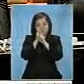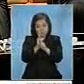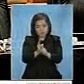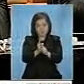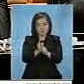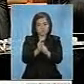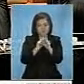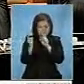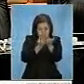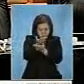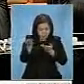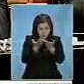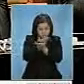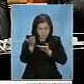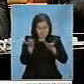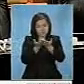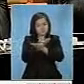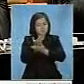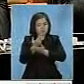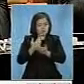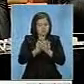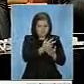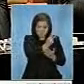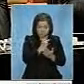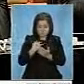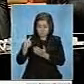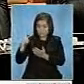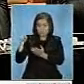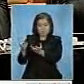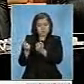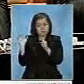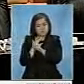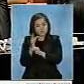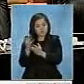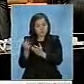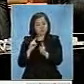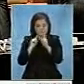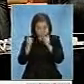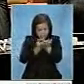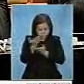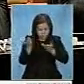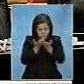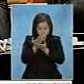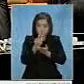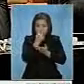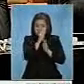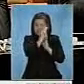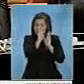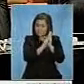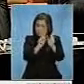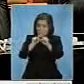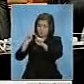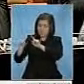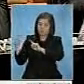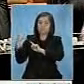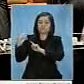นกรองมีการพิจารณาถึงความคุ้มค่ามีการดำเนินการให้ถูกต้องครบถ้วนตามกฎหมายที่เกี่ยวข้องทุกๆประการจึงจะ